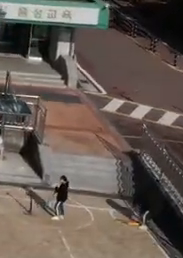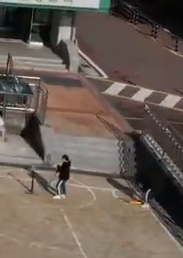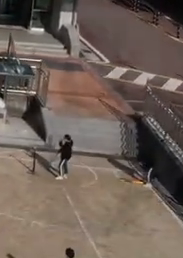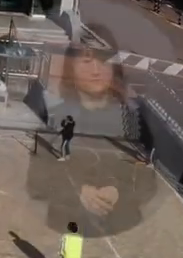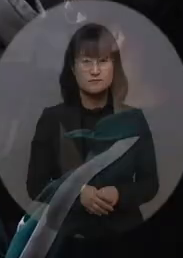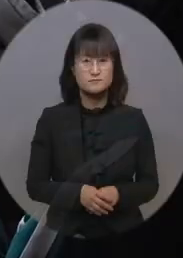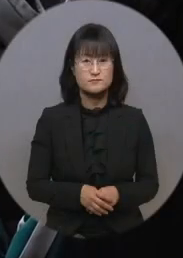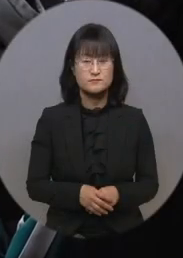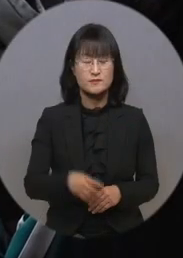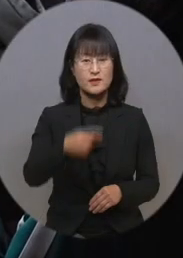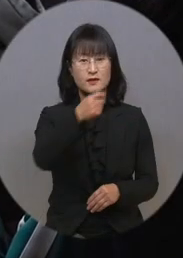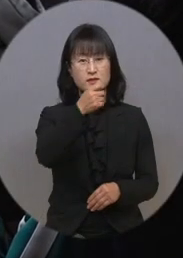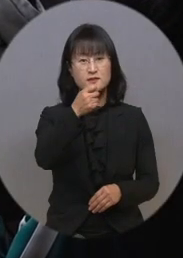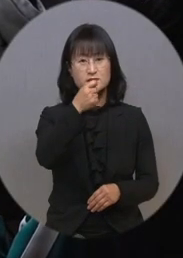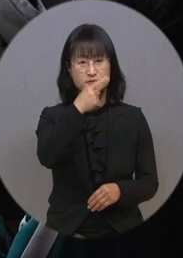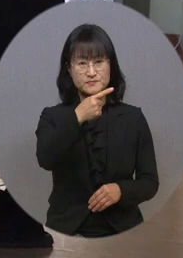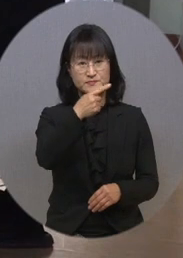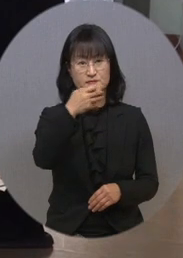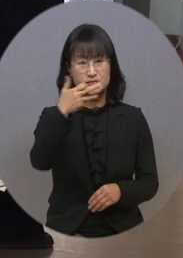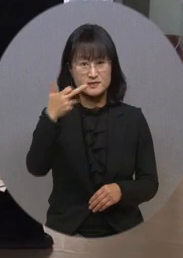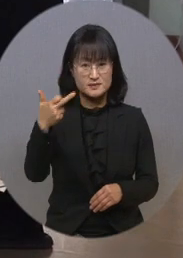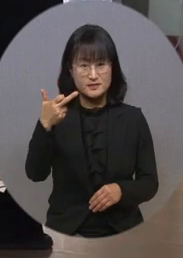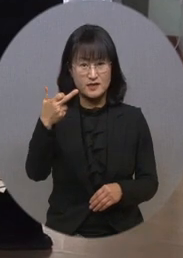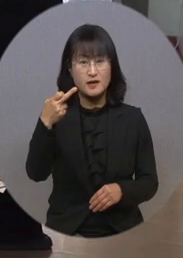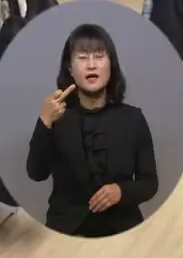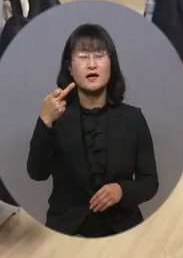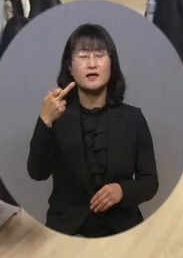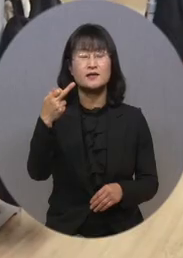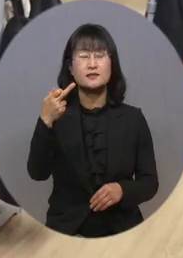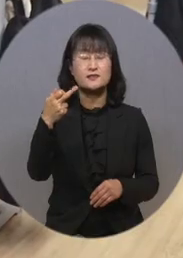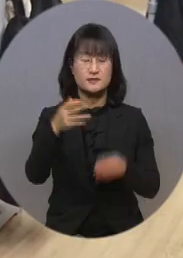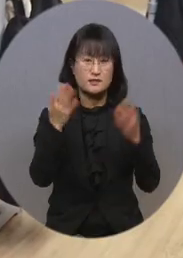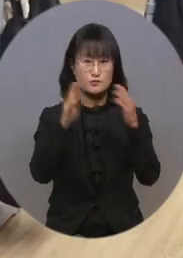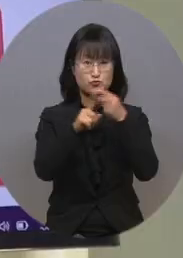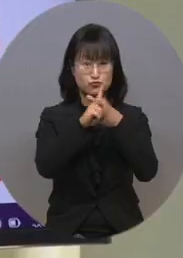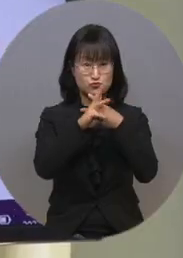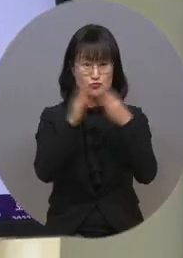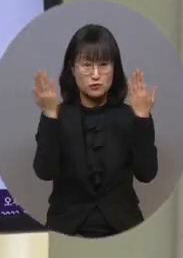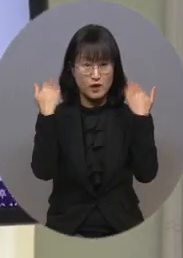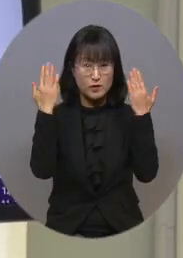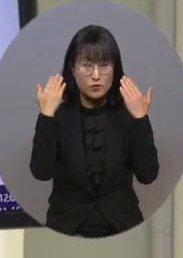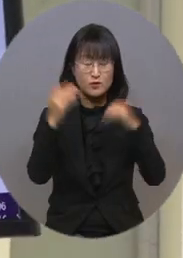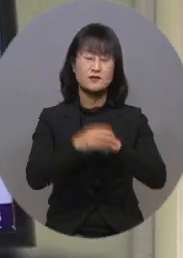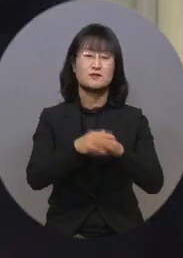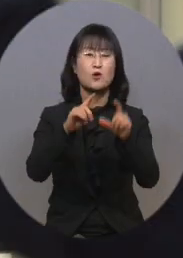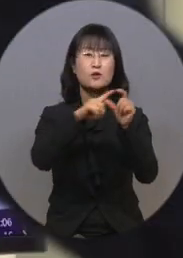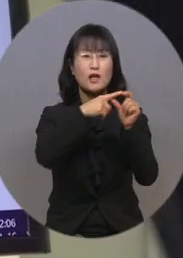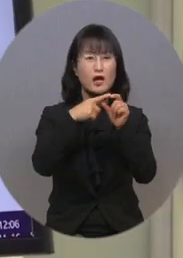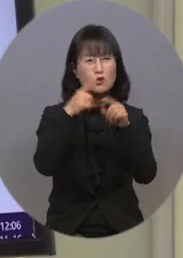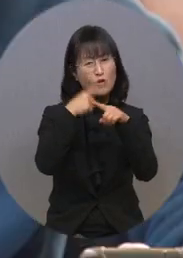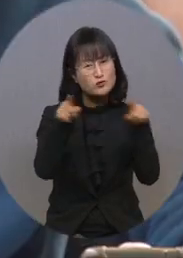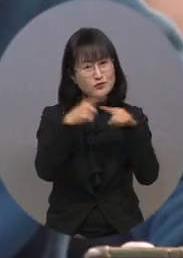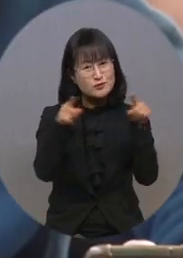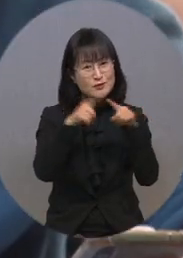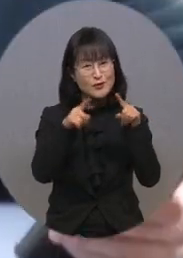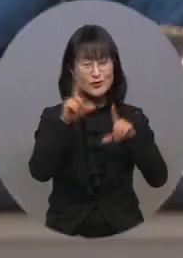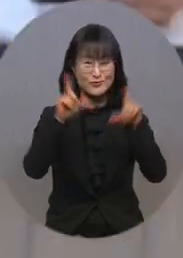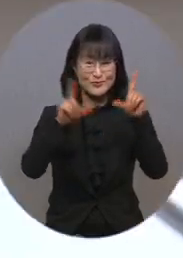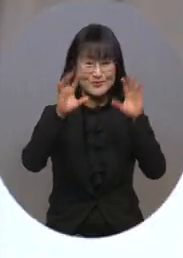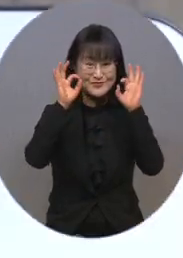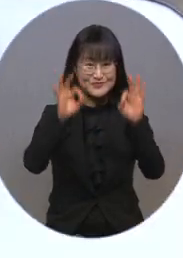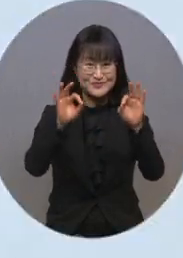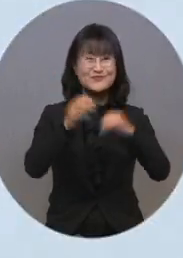고양시 일산동구의 한 중학교 3학년 단원평가 시간입니다. TV 모니터가 문제지를 대신하고